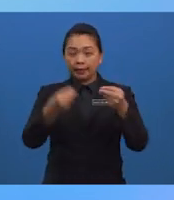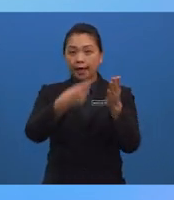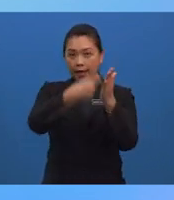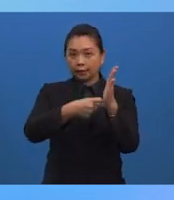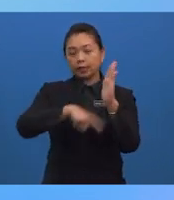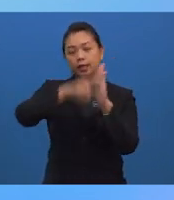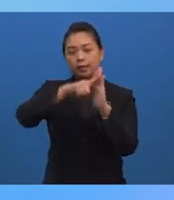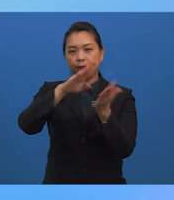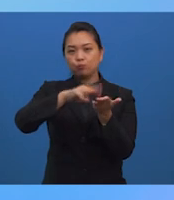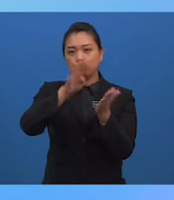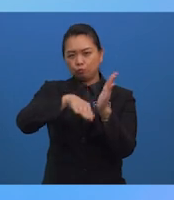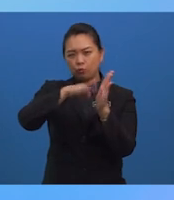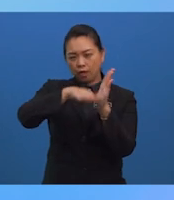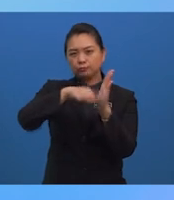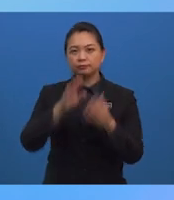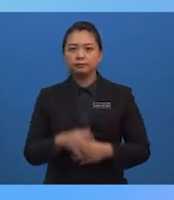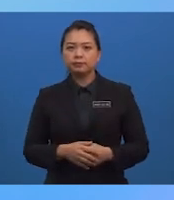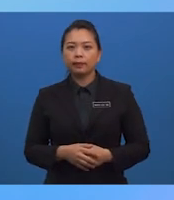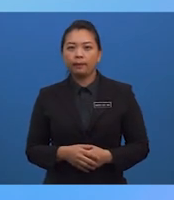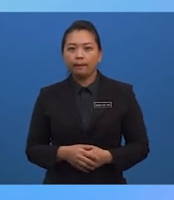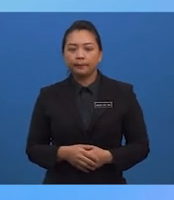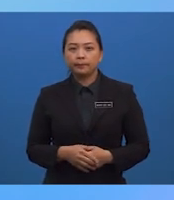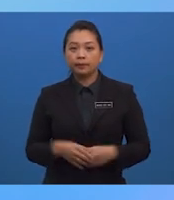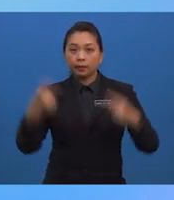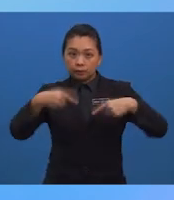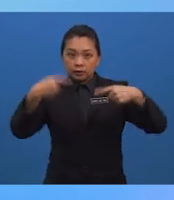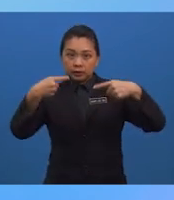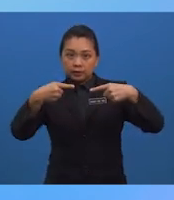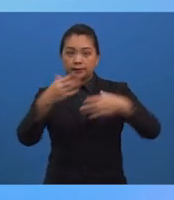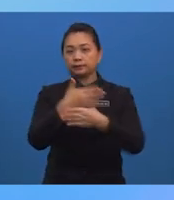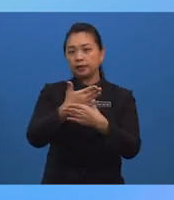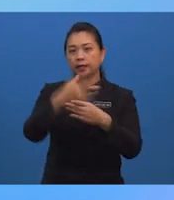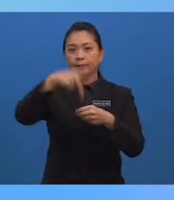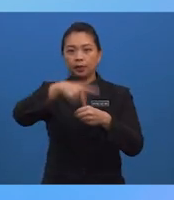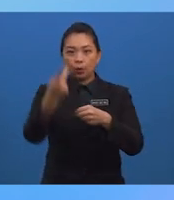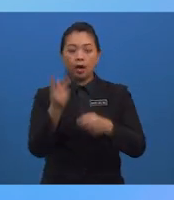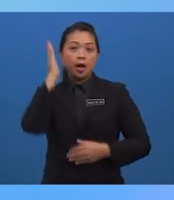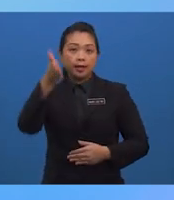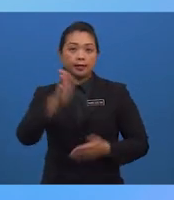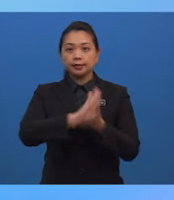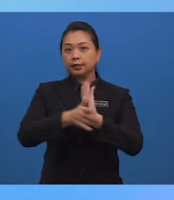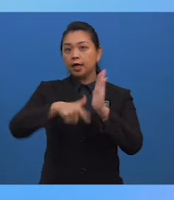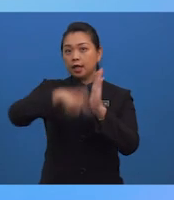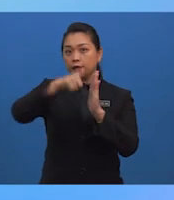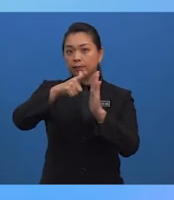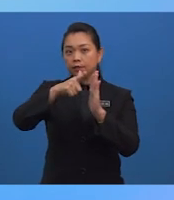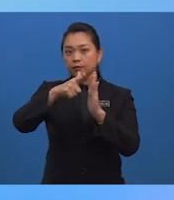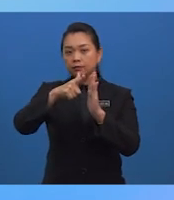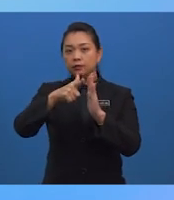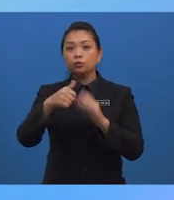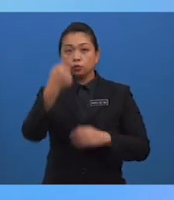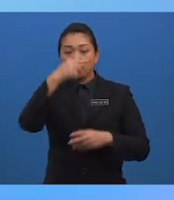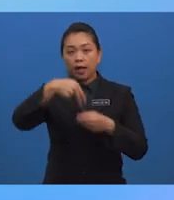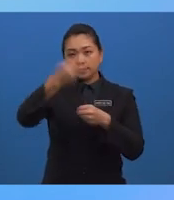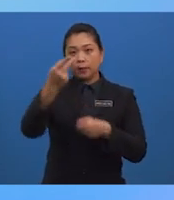yang lebih murah. Persaingan barangan antara pengeluar akan menjadi lebih hebat untuk menghasilkan produk